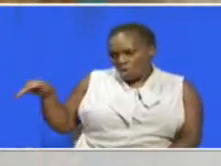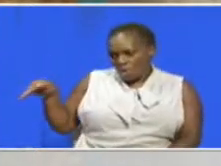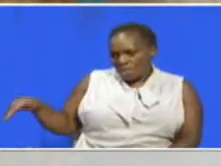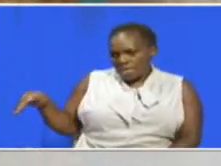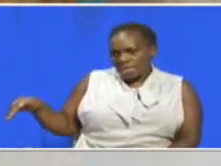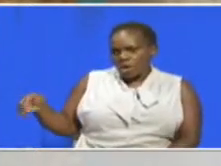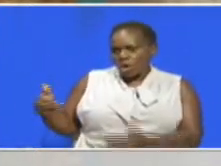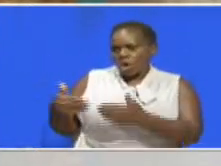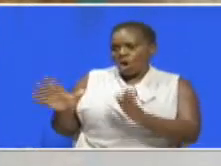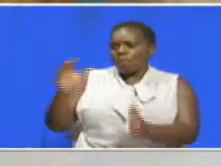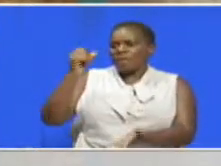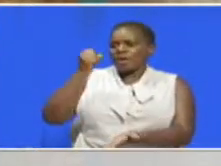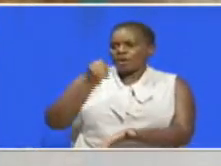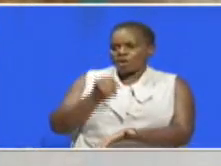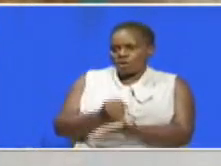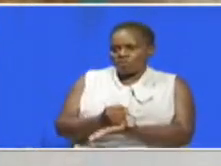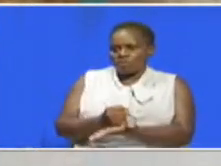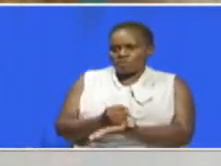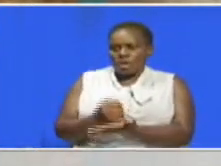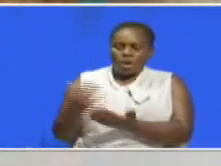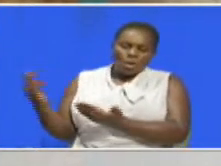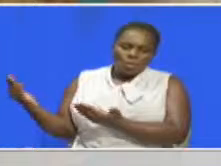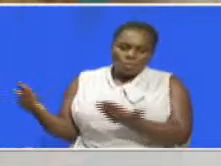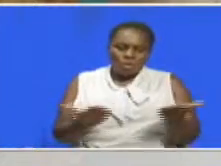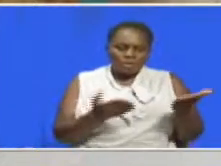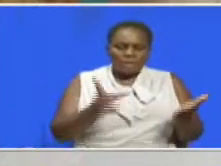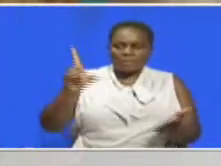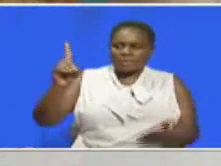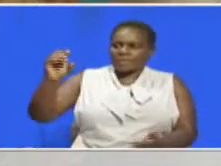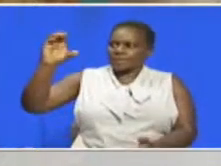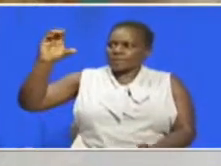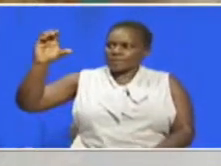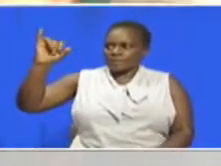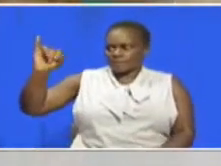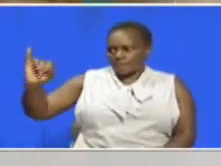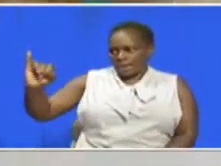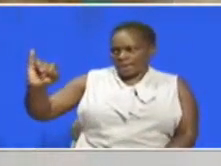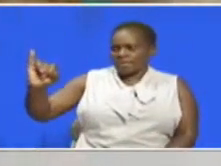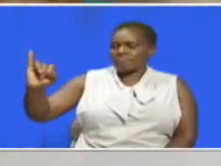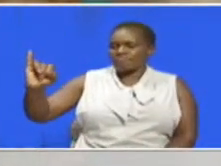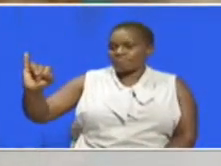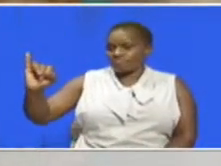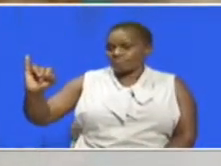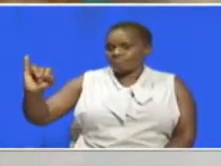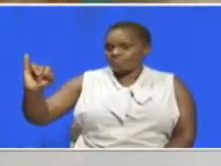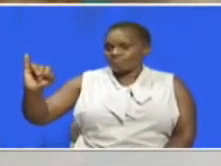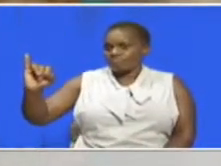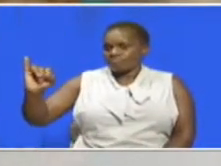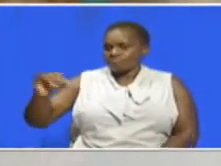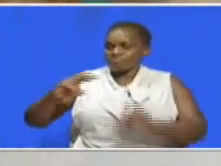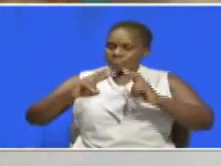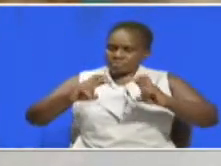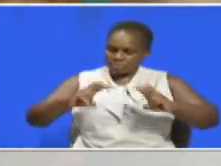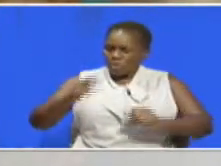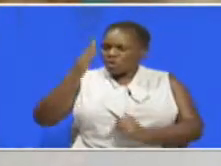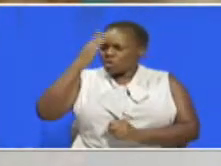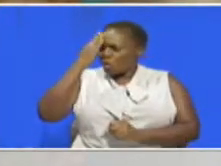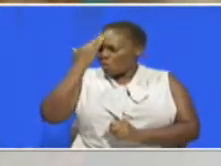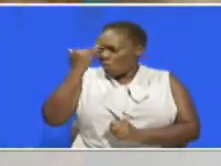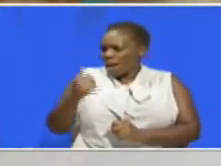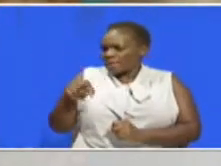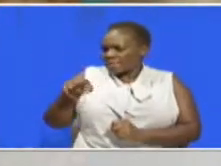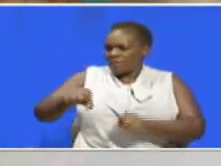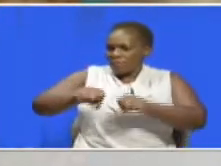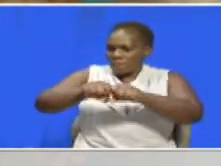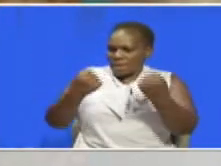akafungua ofisi ya akaletwa hapa kwa DCI kuweza ku investigate tujue kwa nini